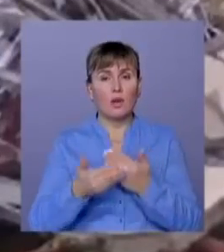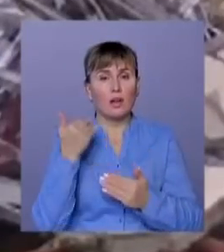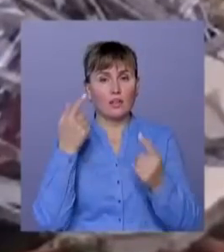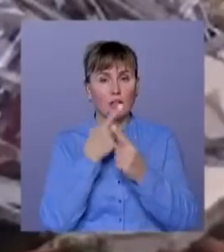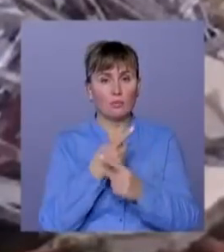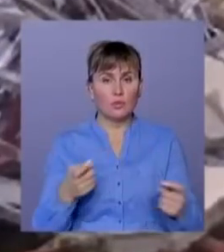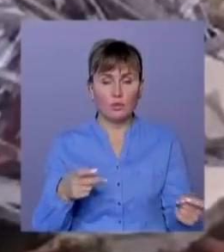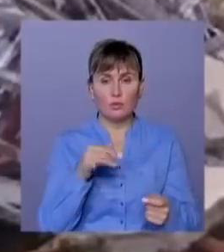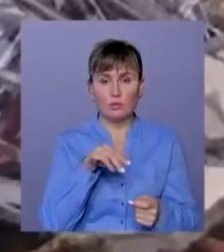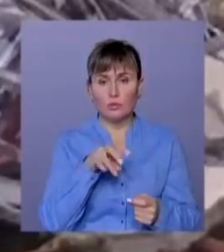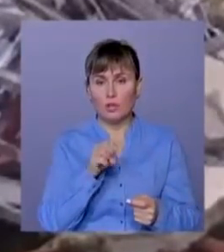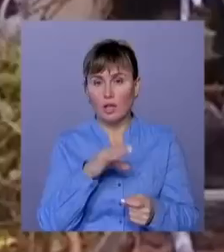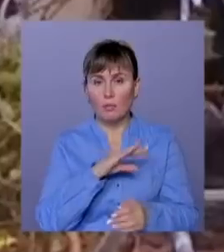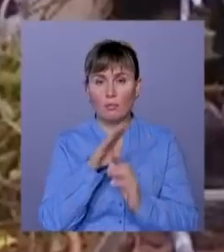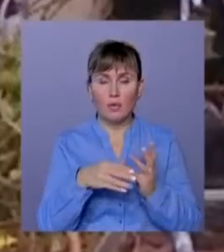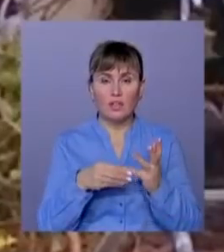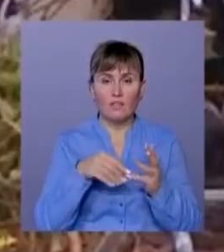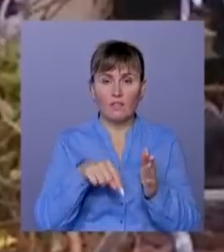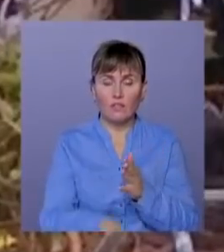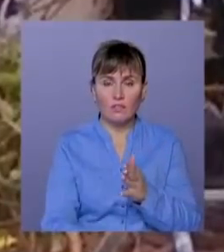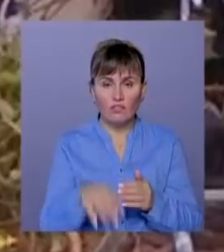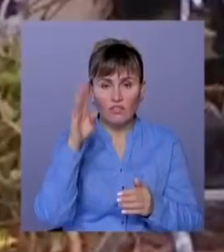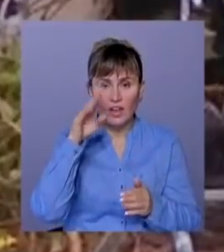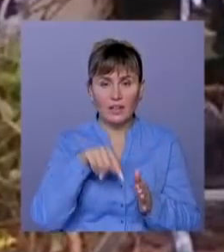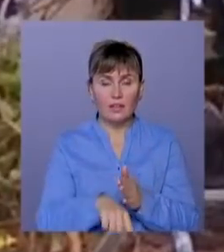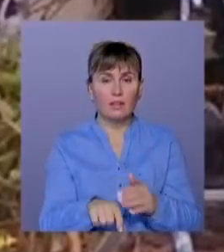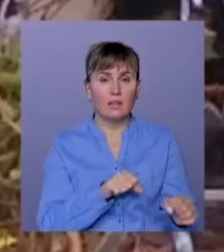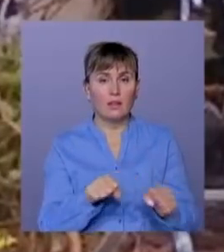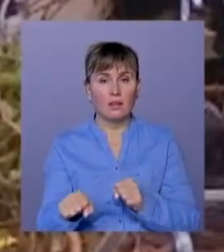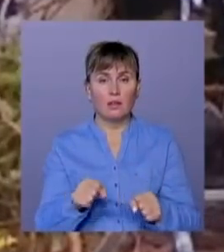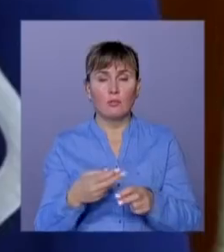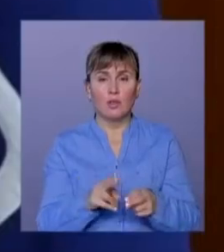оповещения о цунами, вызванных подводными оползнями и извержениями